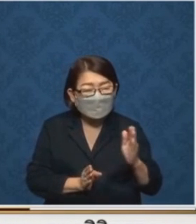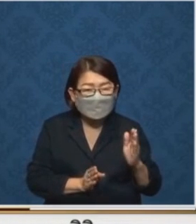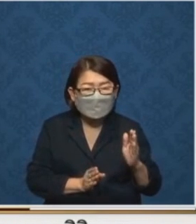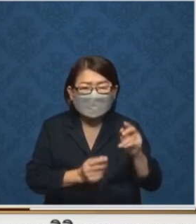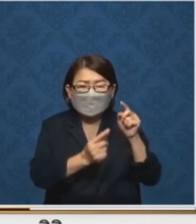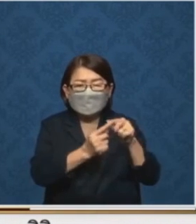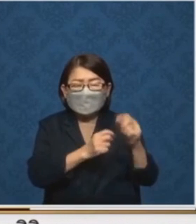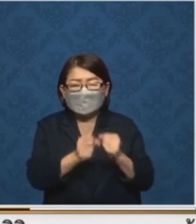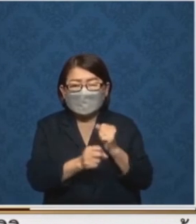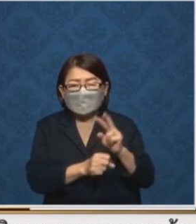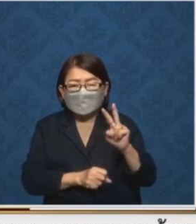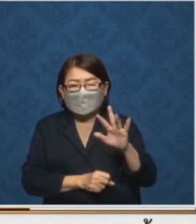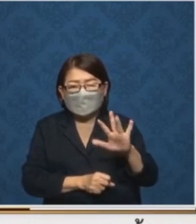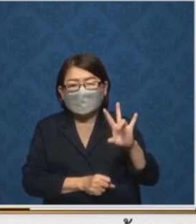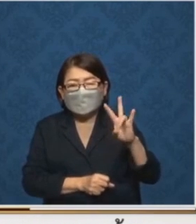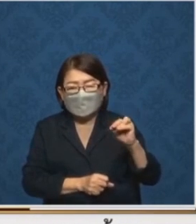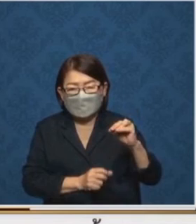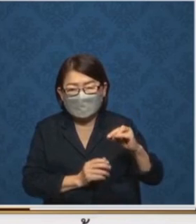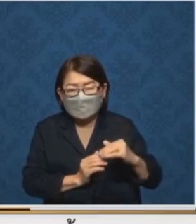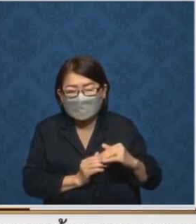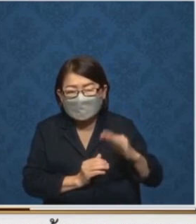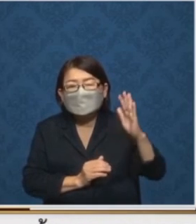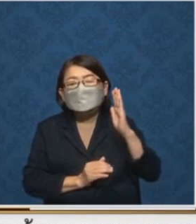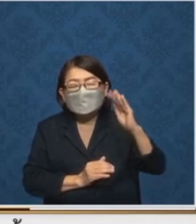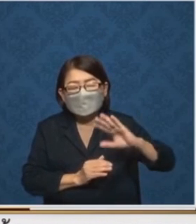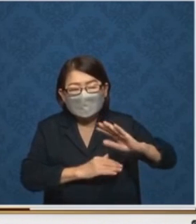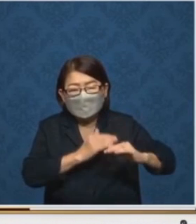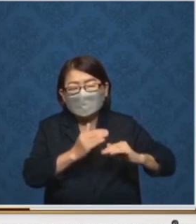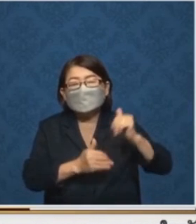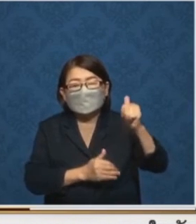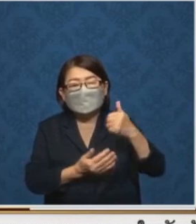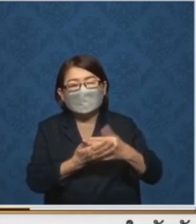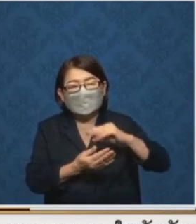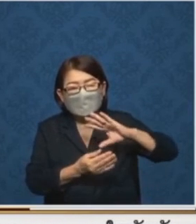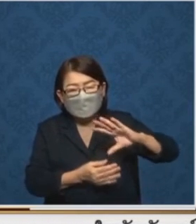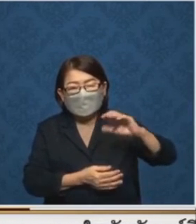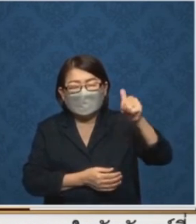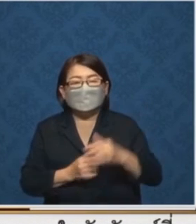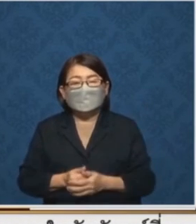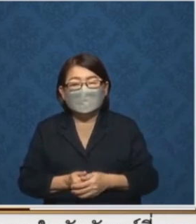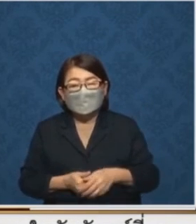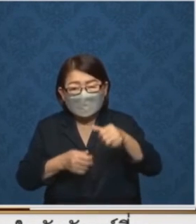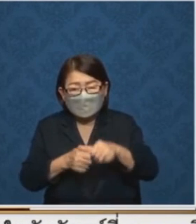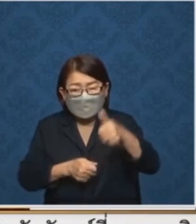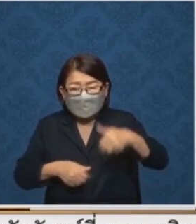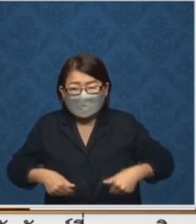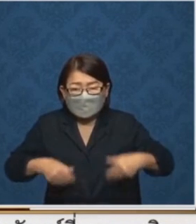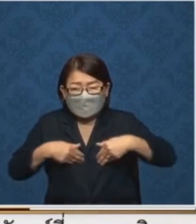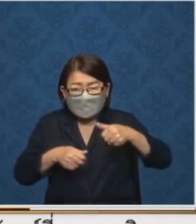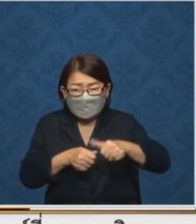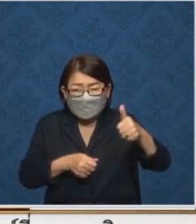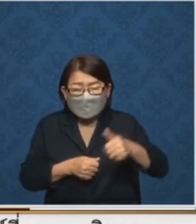EU ถอดไทยออกจากปเทศของความปลดภัยนะ Graph Basขมหายจงเเขารำบากแล้ครั Heaven บอกว่าไทยอันดลาย